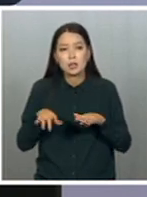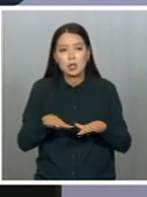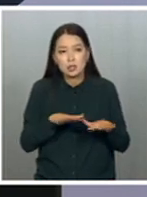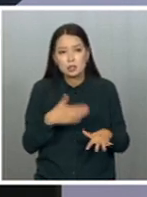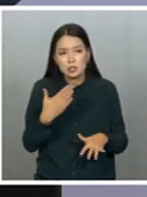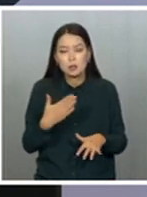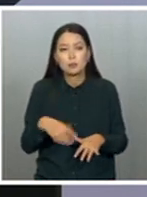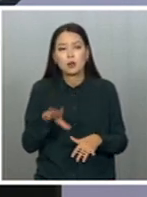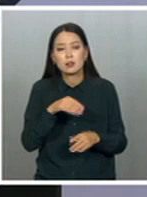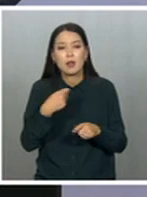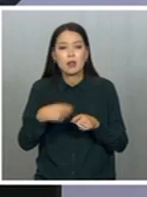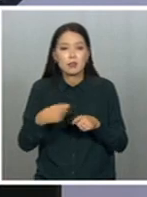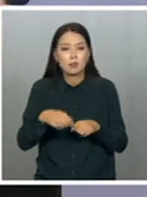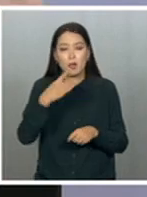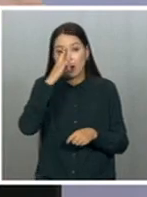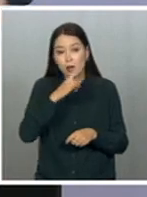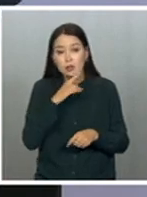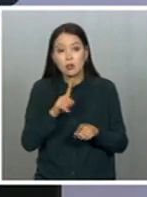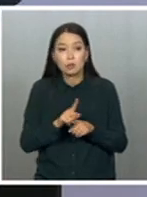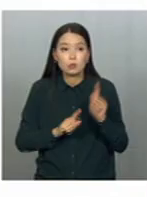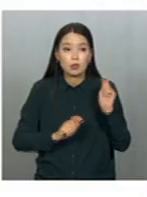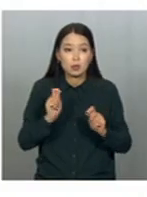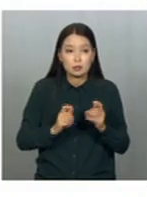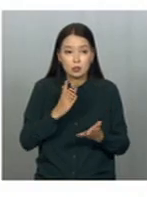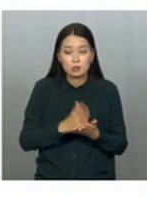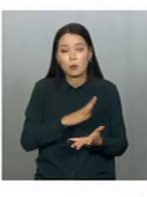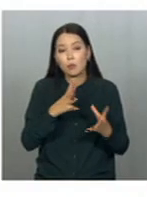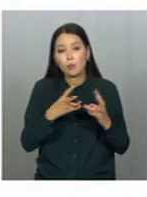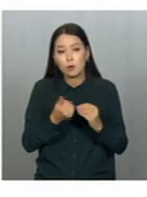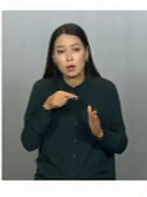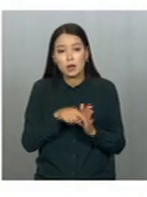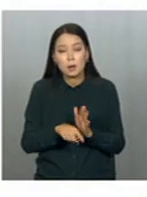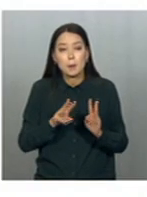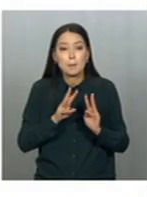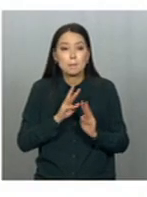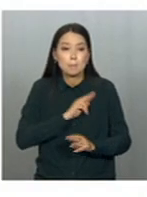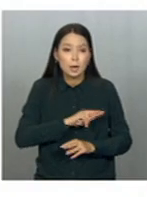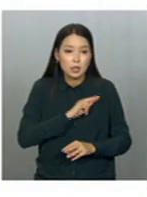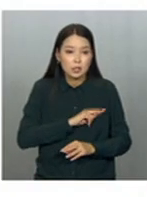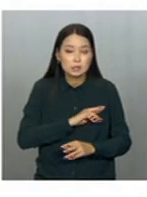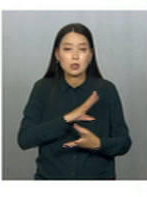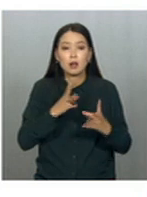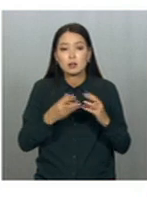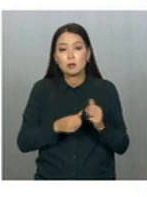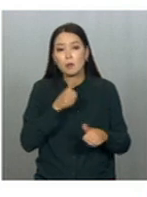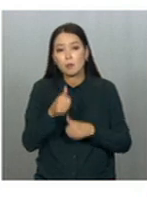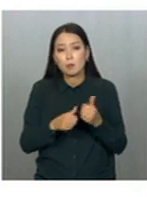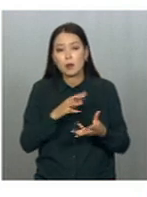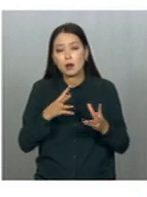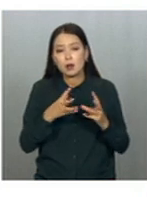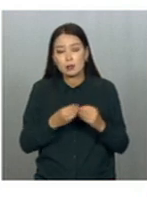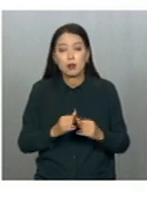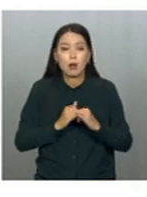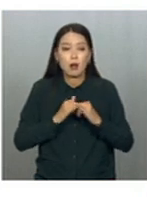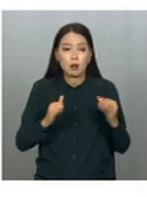ірі инвесторлар Қазақстанға келді. Дәл осы Экспо көрмесі кезінде туристердің де тамашалауға келген саны арта